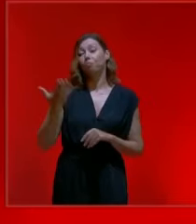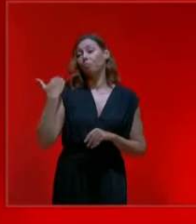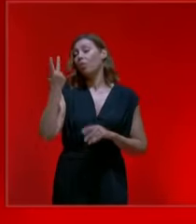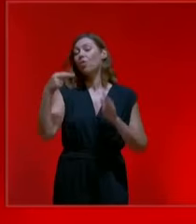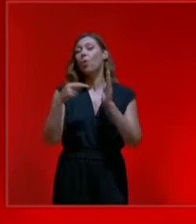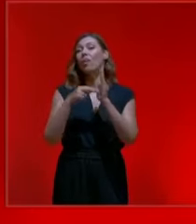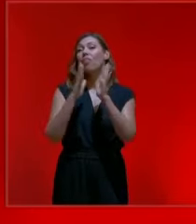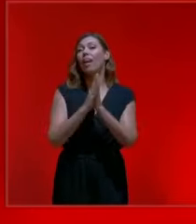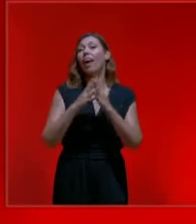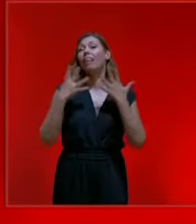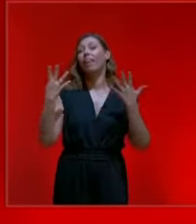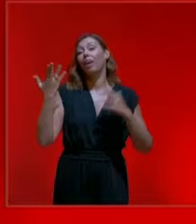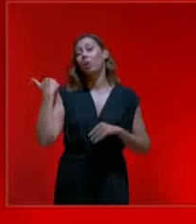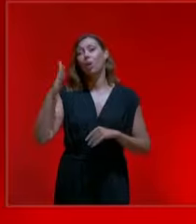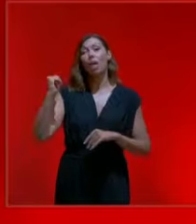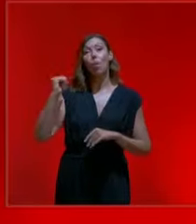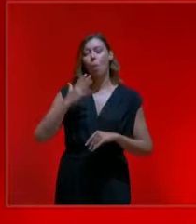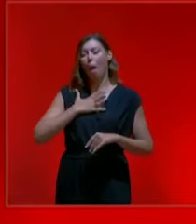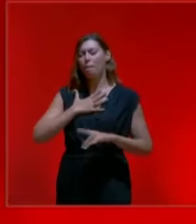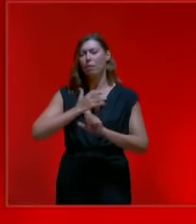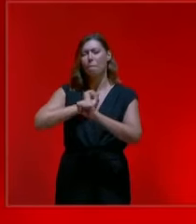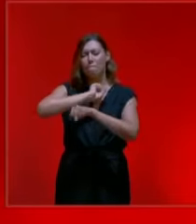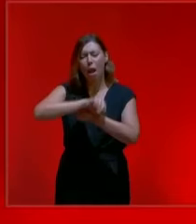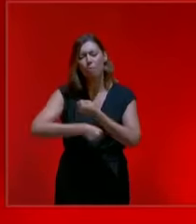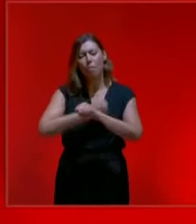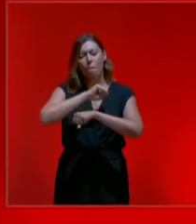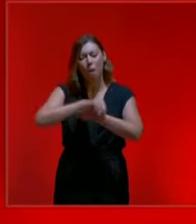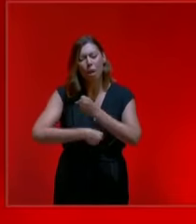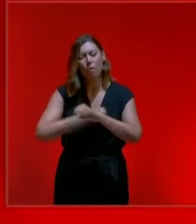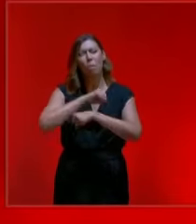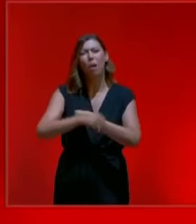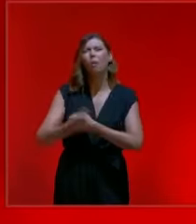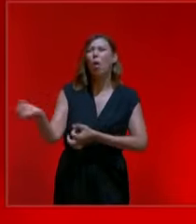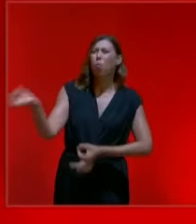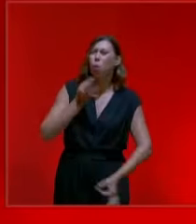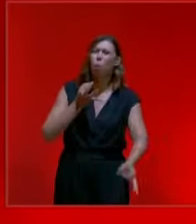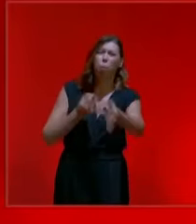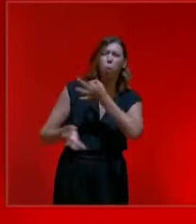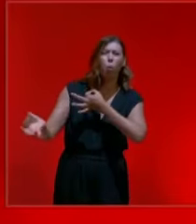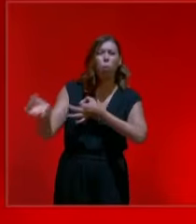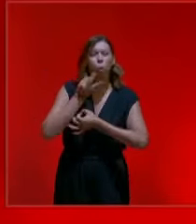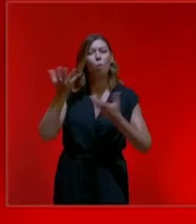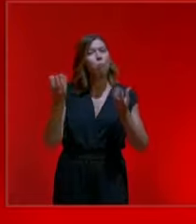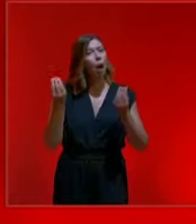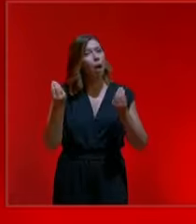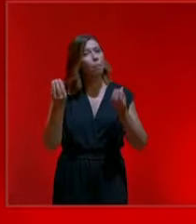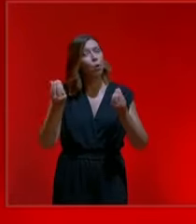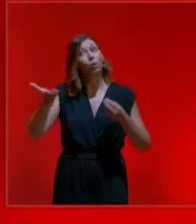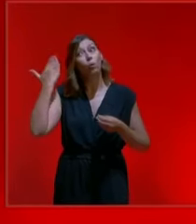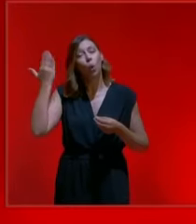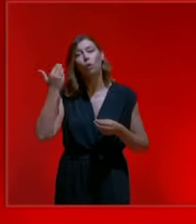βγήκαμε μέσα από μια σκληρή μάχη, ένα πάρα πολύ σκληρό πολιτικό πόλεμο, και έχοντας το 32% του